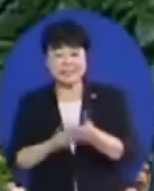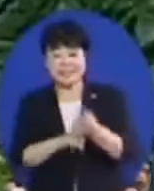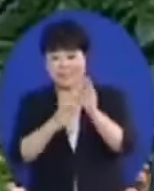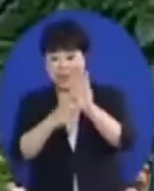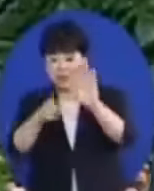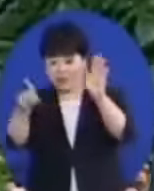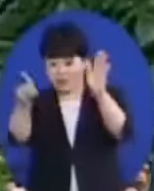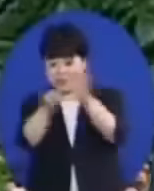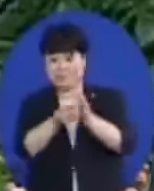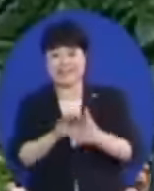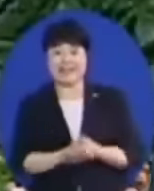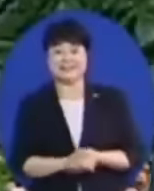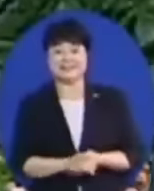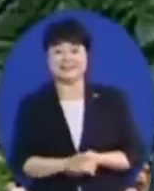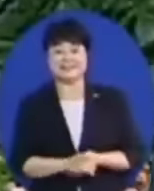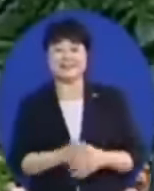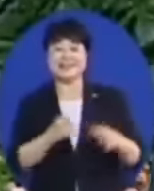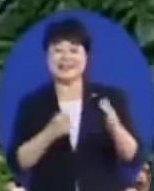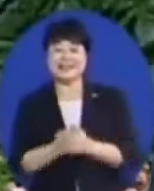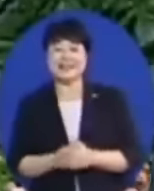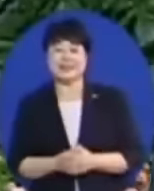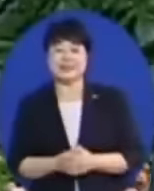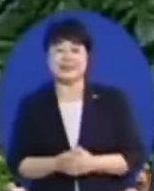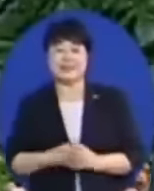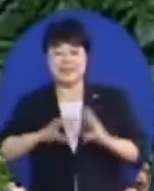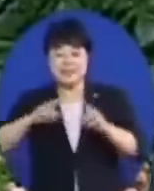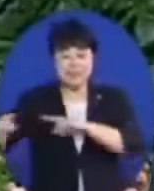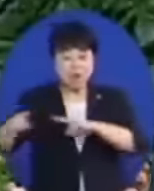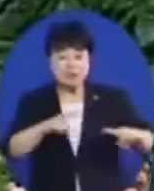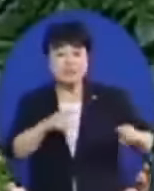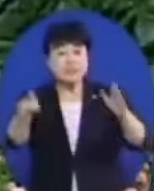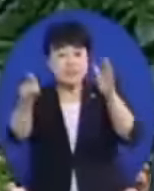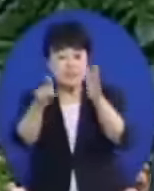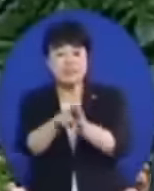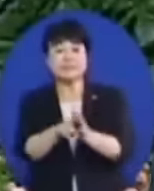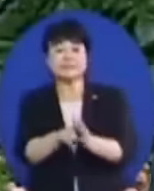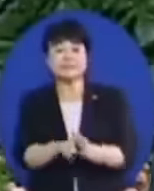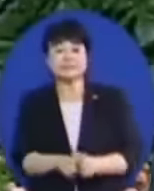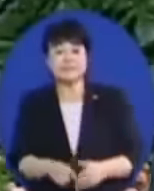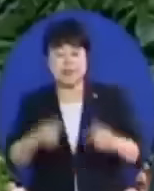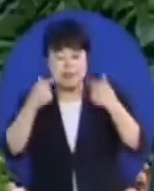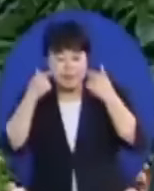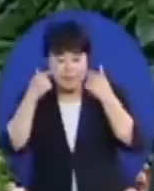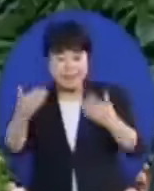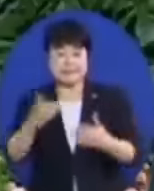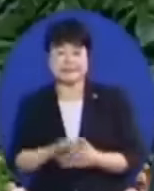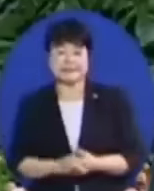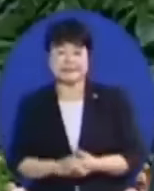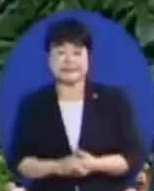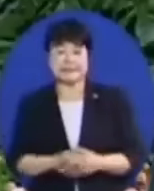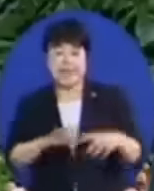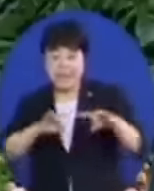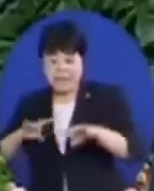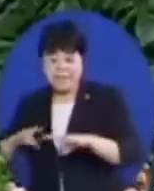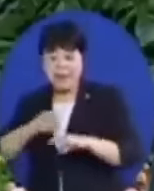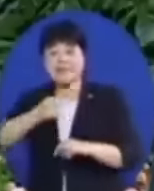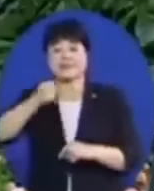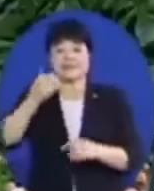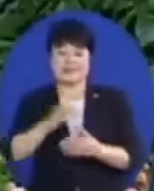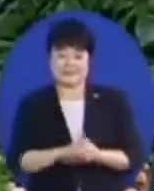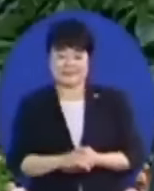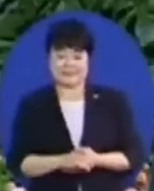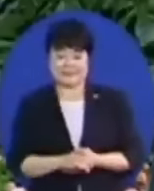수 있는 것입니다. 그러므로 태산을 움직이는 믿음은 반드시 레마를 받아야 되는